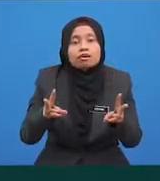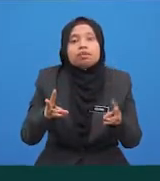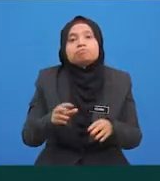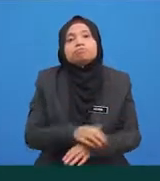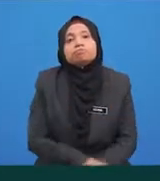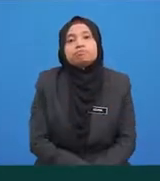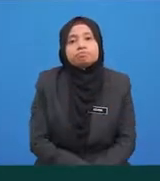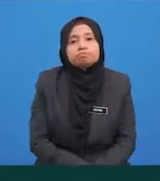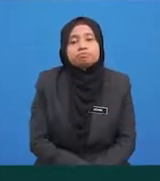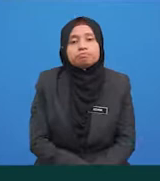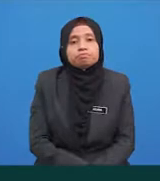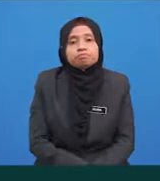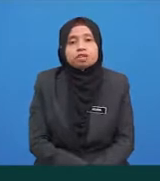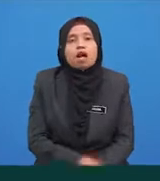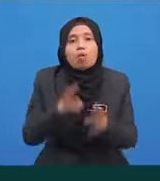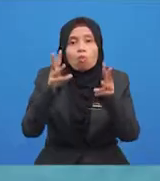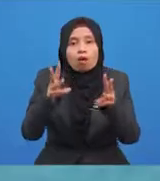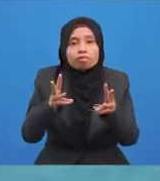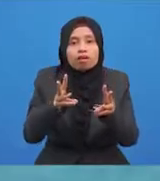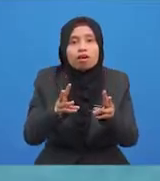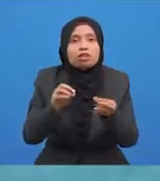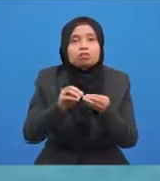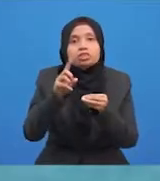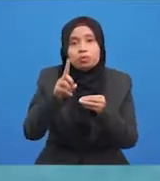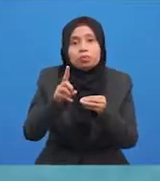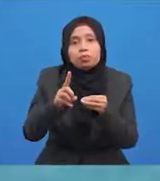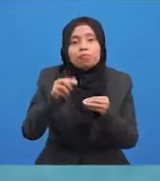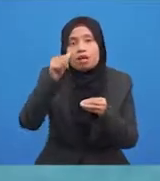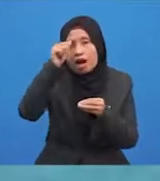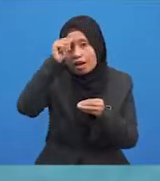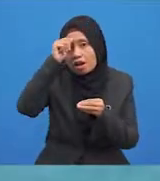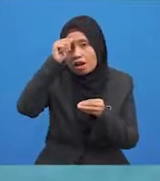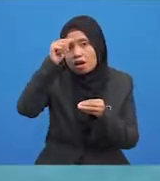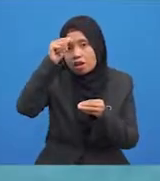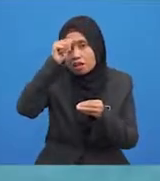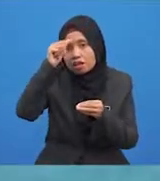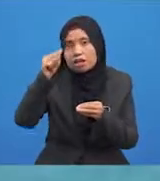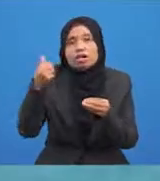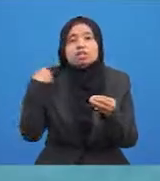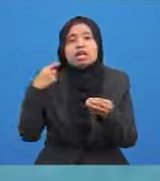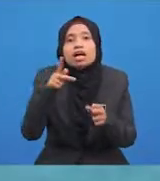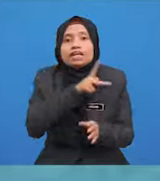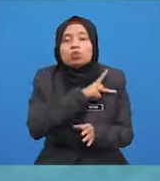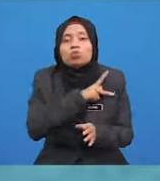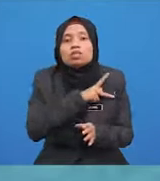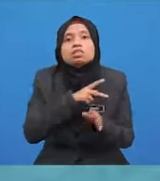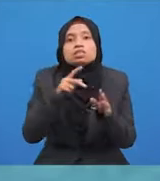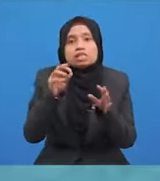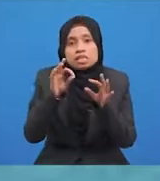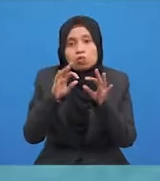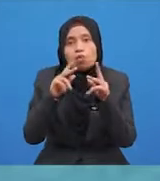pewatakan. Watak utama ialah ayah. Ayah merupakan seorang ketua sebuah